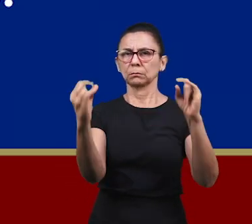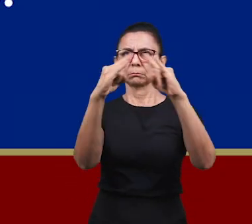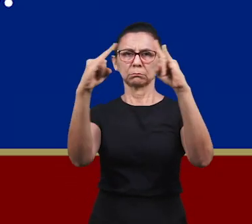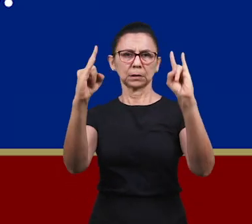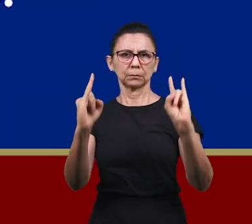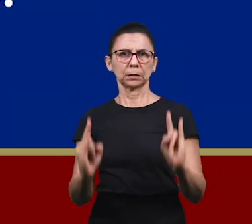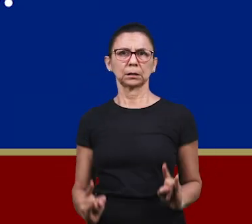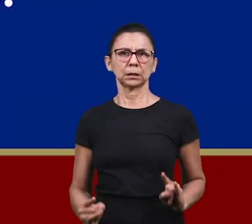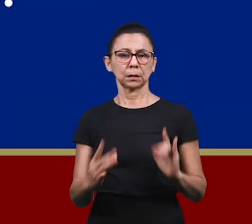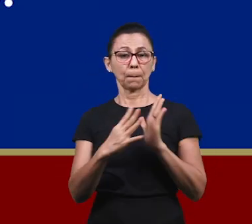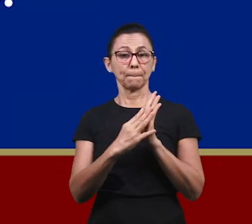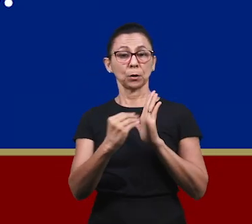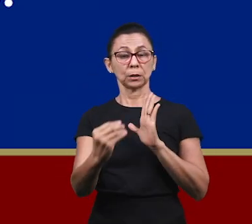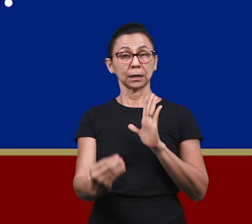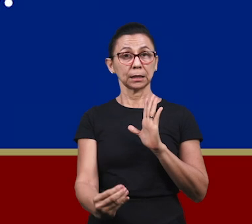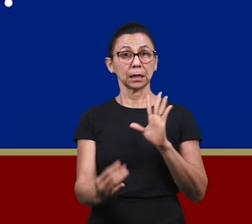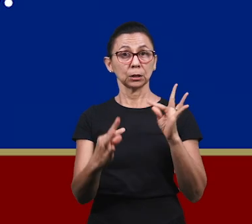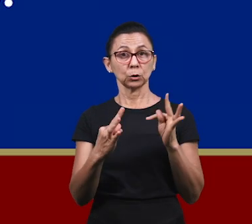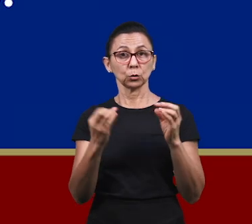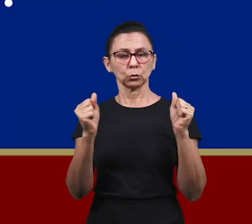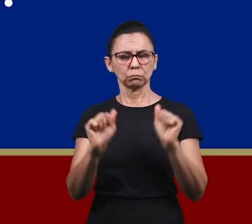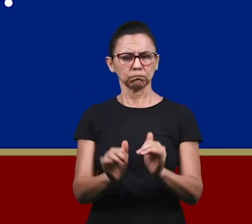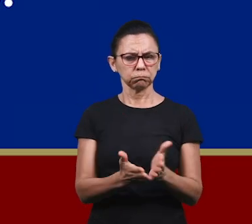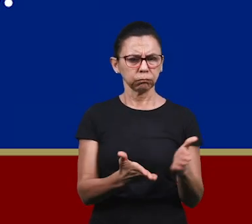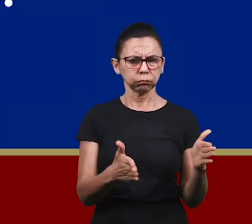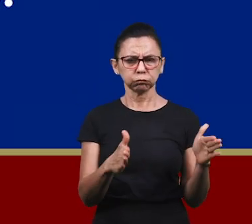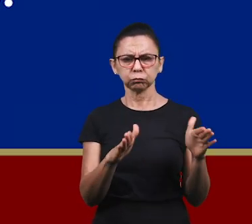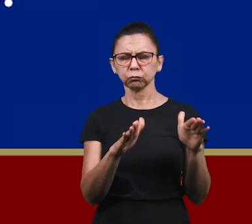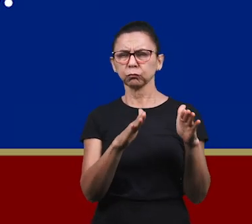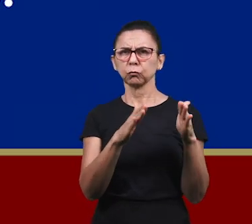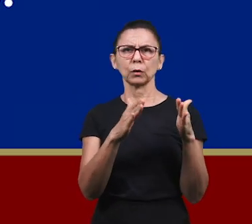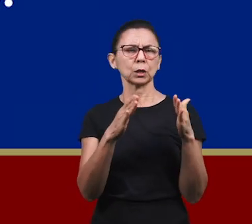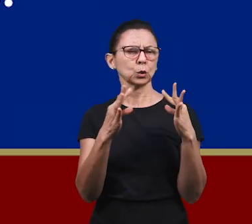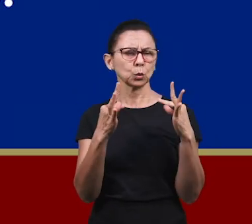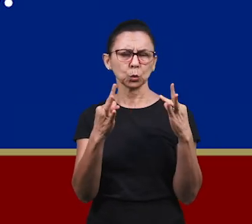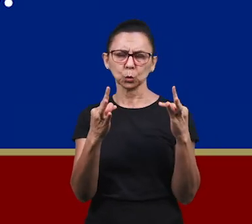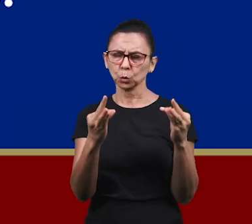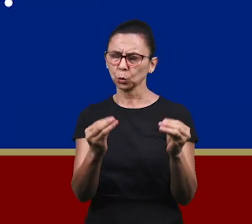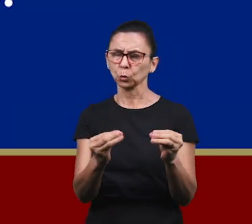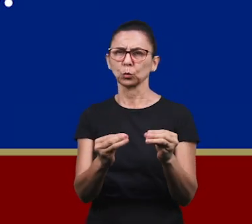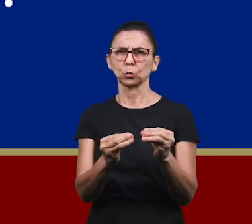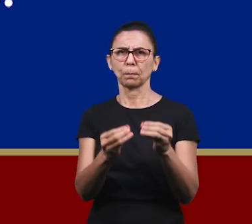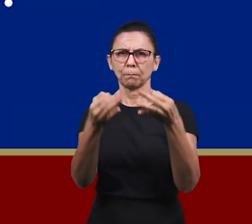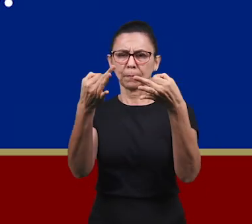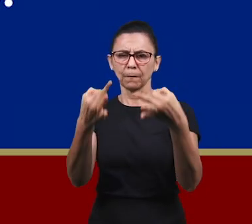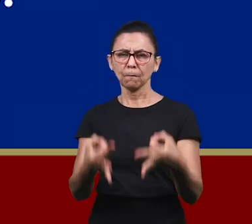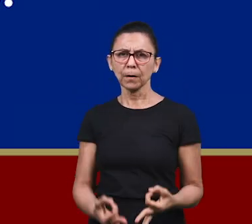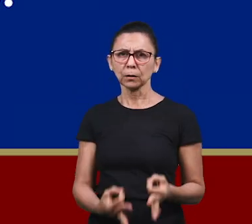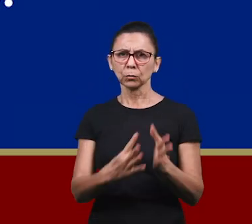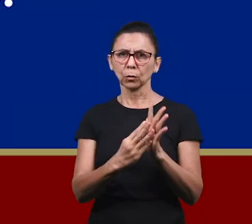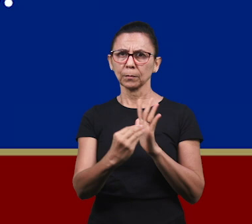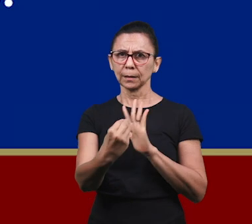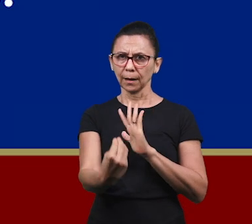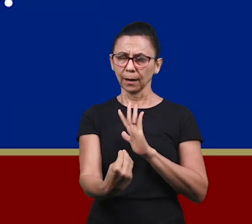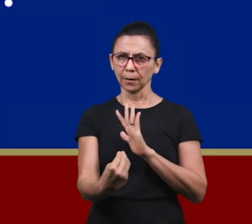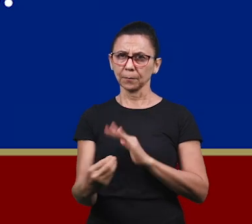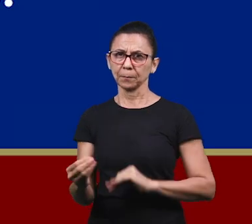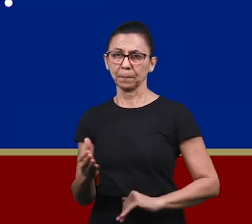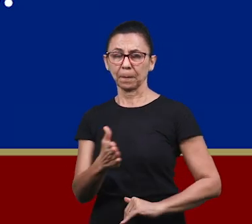modèle du tabernacle et comme modèle de tous ces vases, ainsi même tu le feras. »